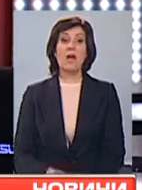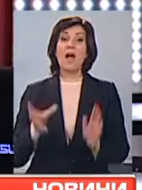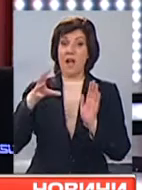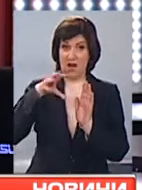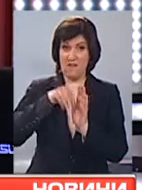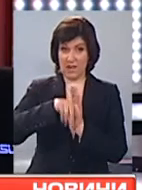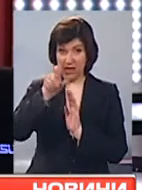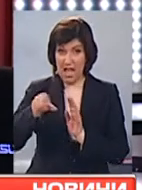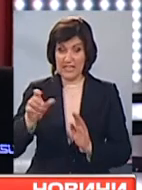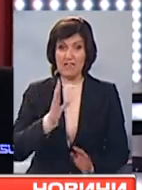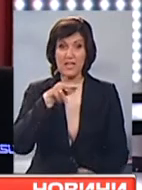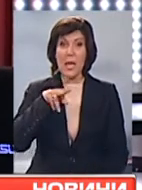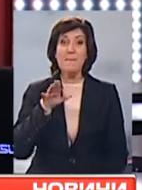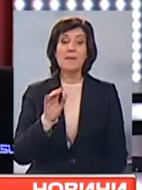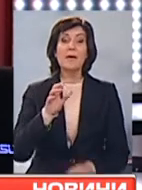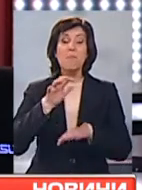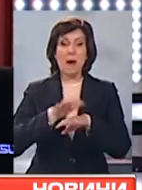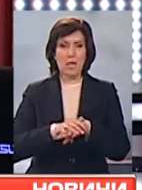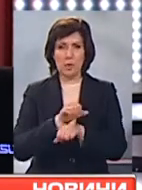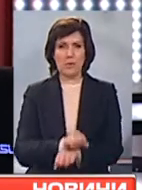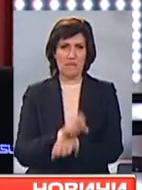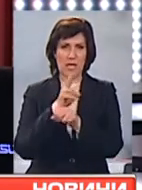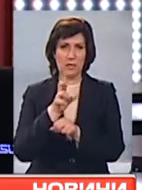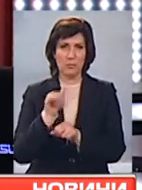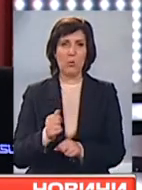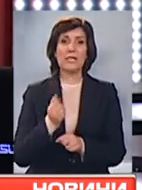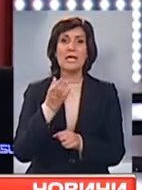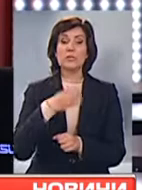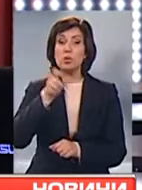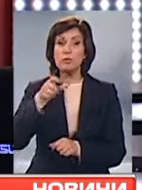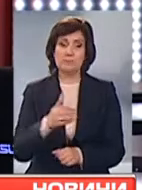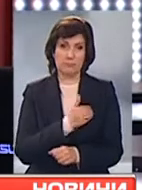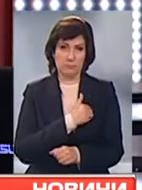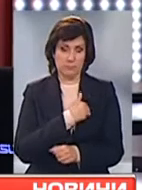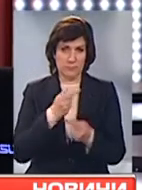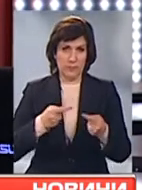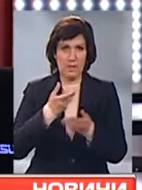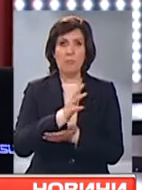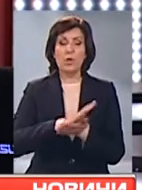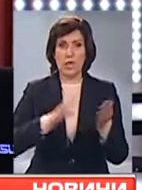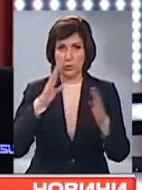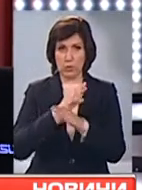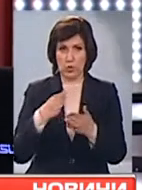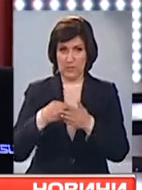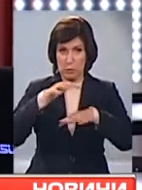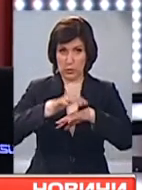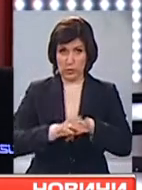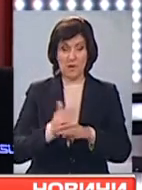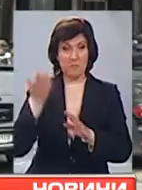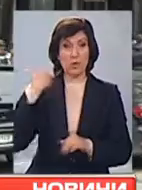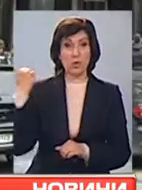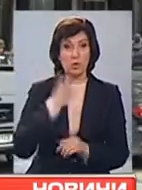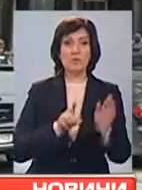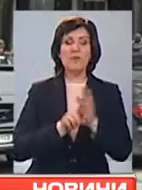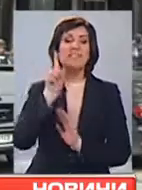Вкладники VIB-банку пікетували НБУ. Декілька сотень людей зажидали визначити подальшу долю фінустанови. Минулого тижня у